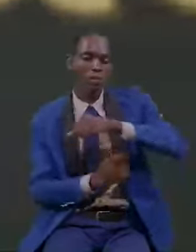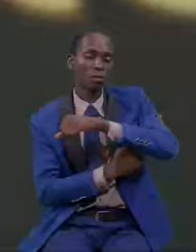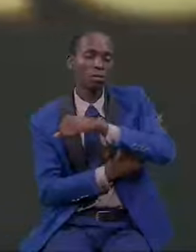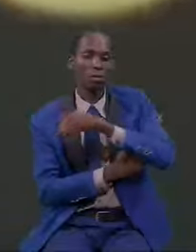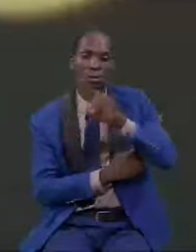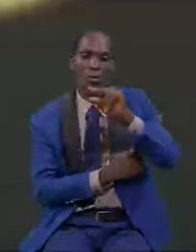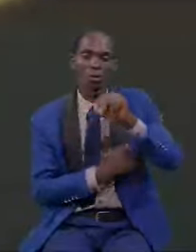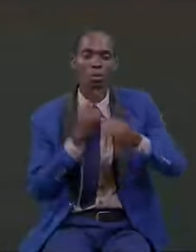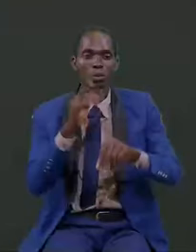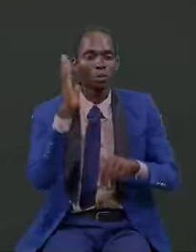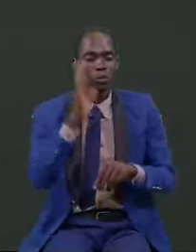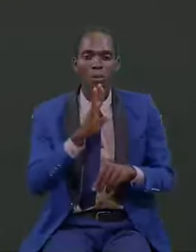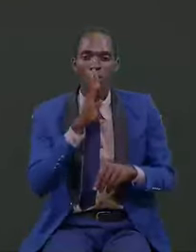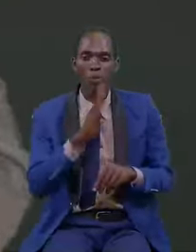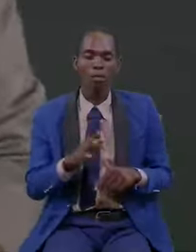déçu